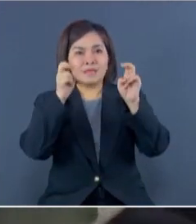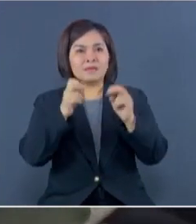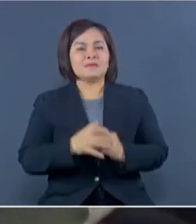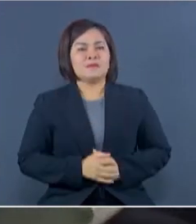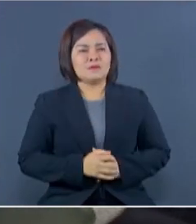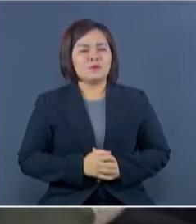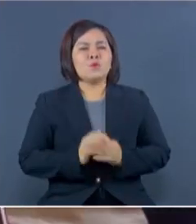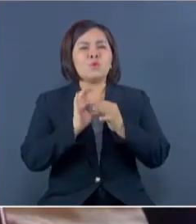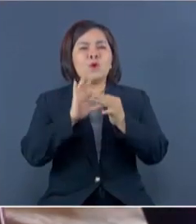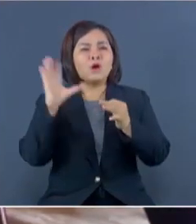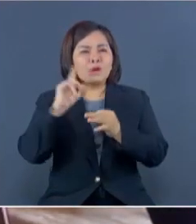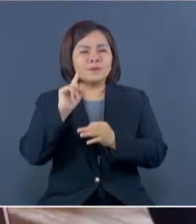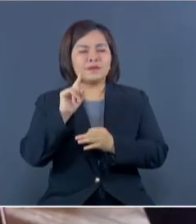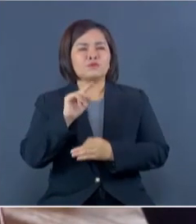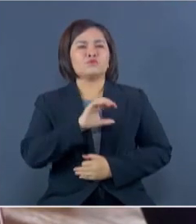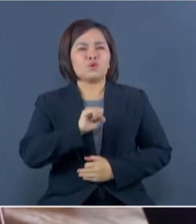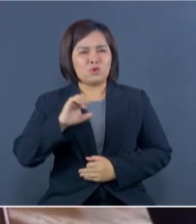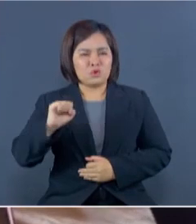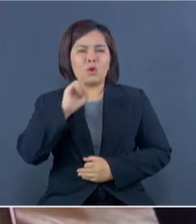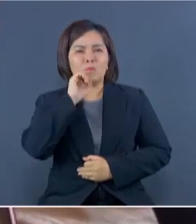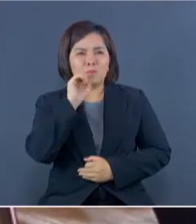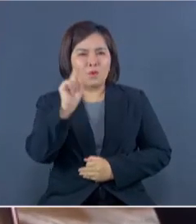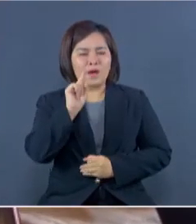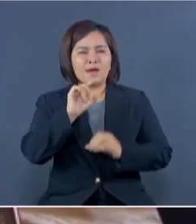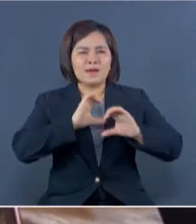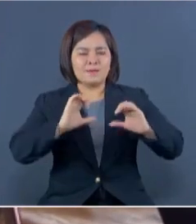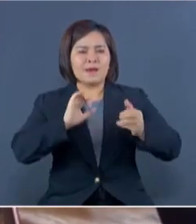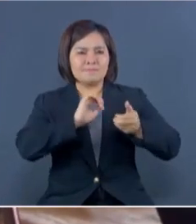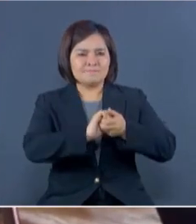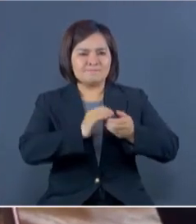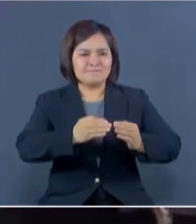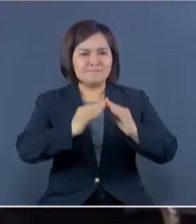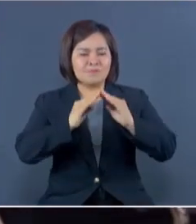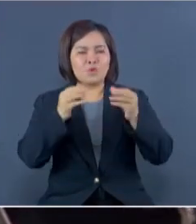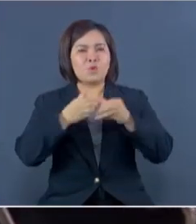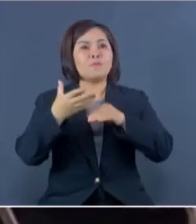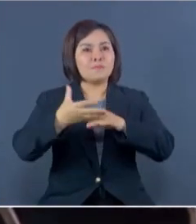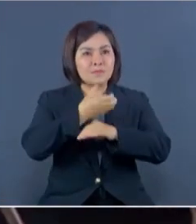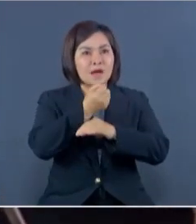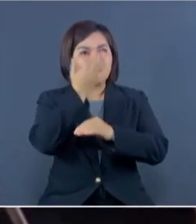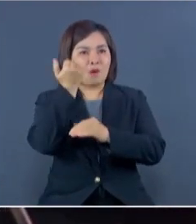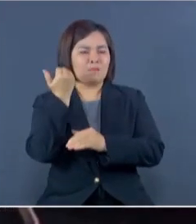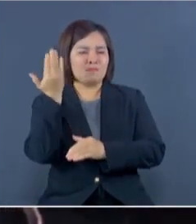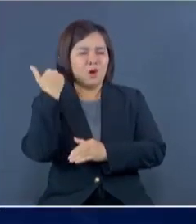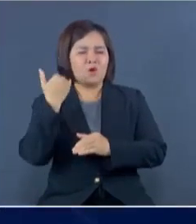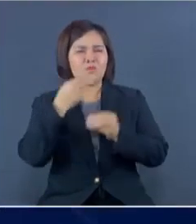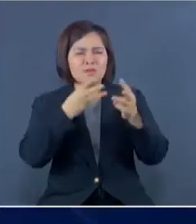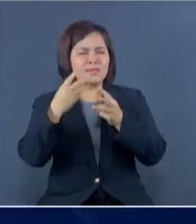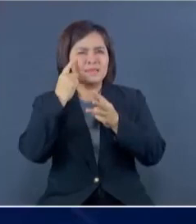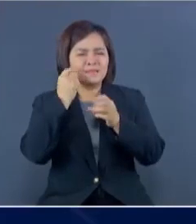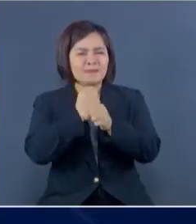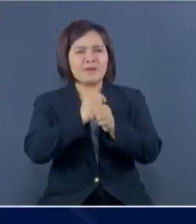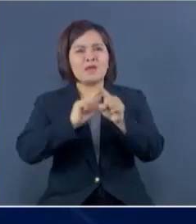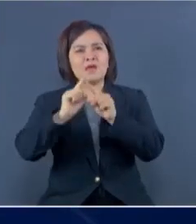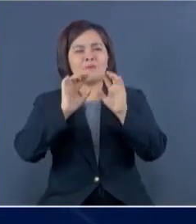ป็นข้อห่วงใยของสมาชิกก็คือเรื่องของการจัดตั้งรัฐบาลกับพรรคการเมืองฝ่ายขั้วตรงข้ามครับโดยสม